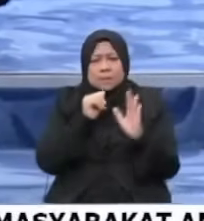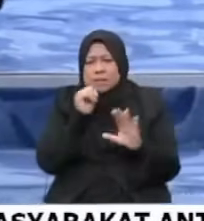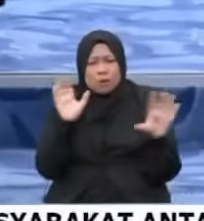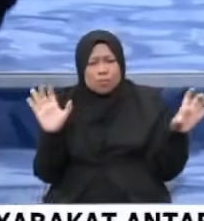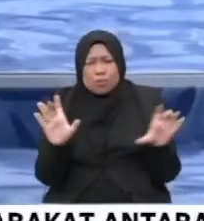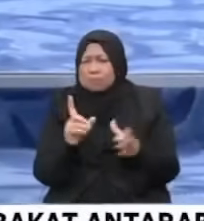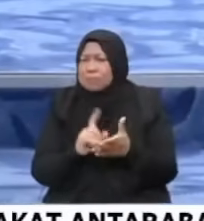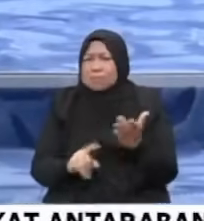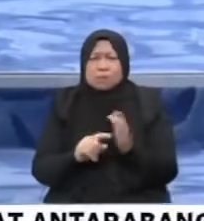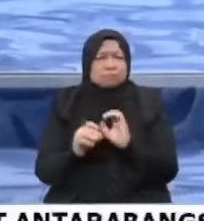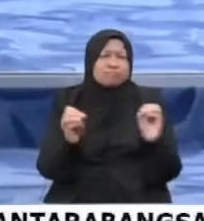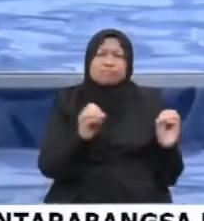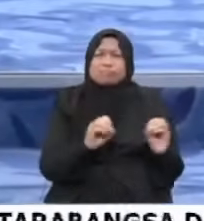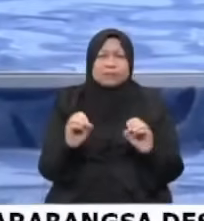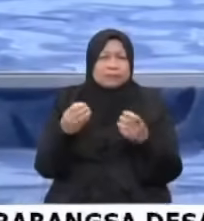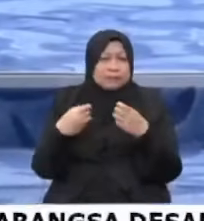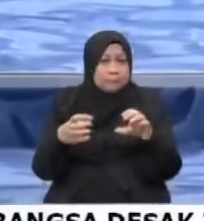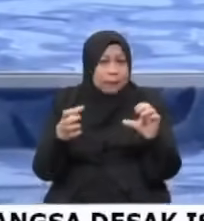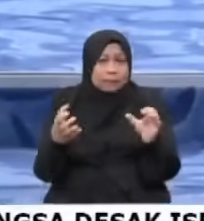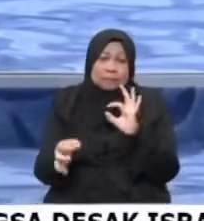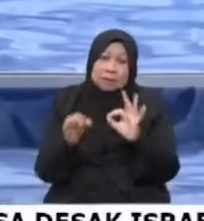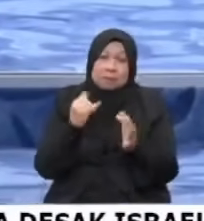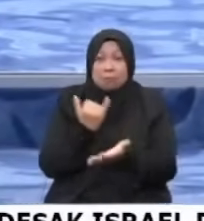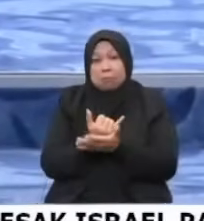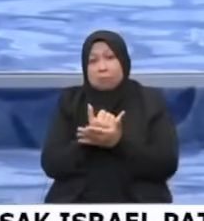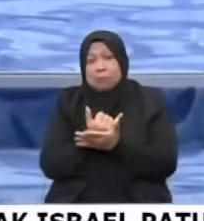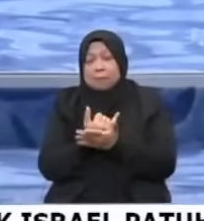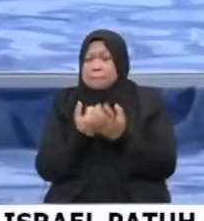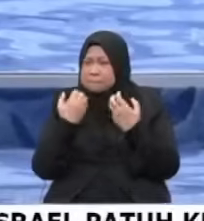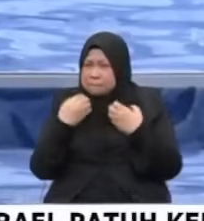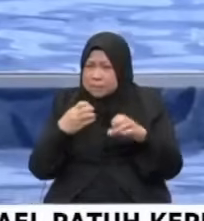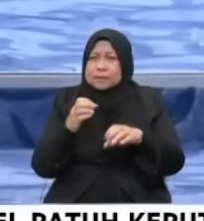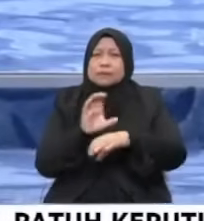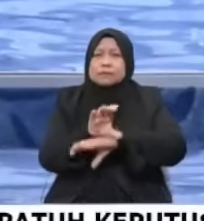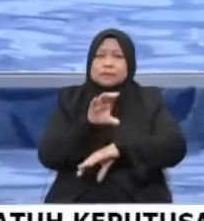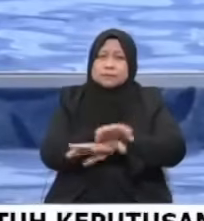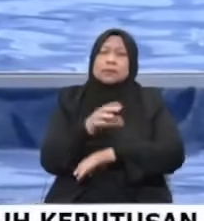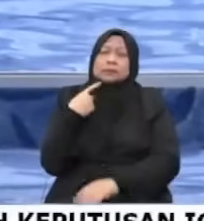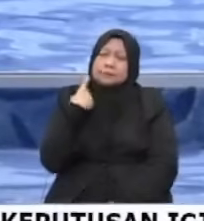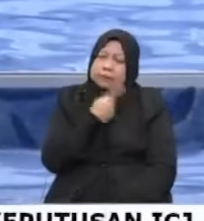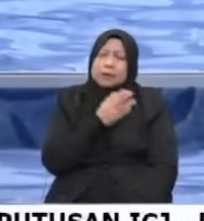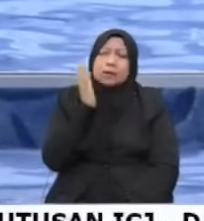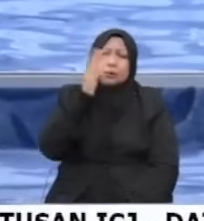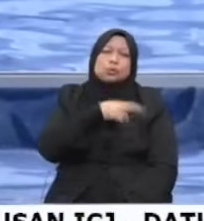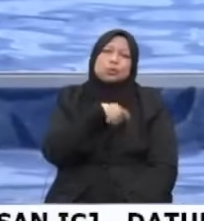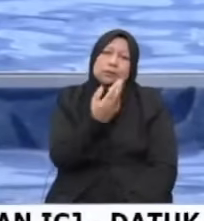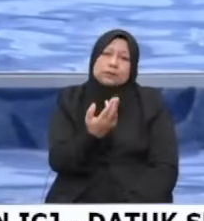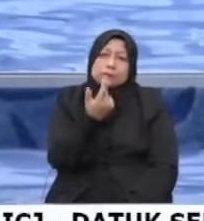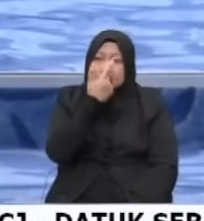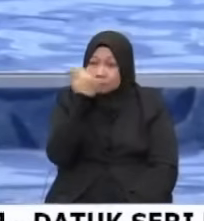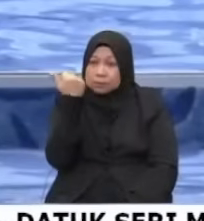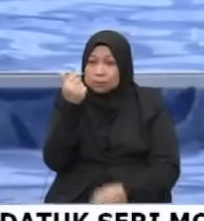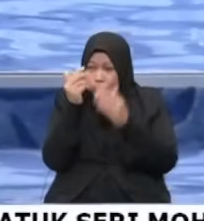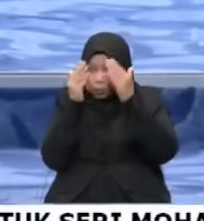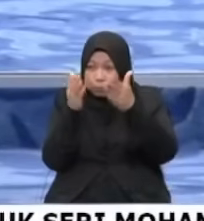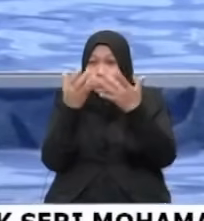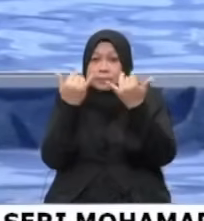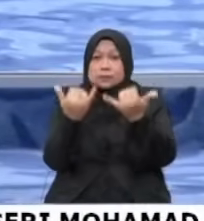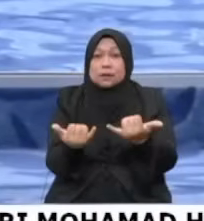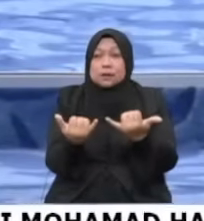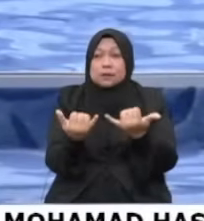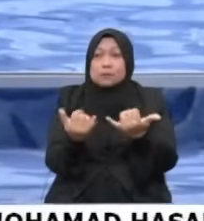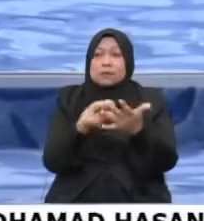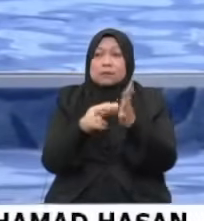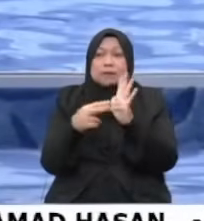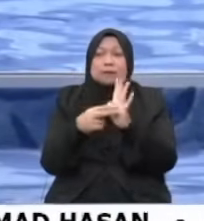apa-apa yang segera mendesak kita akan kerugian kerana tumpuan sekarang ini bukan